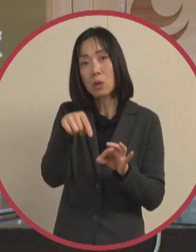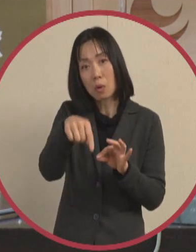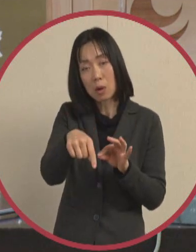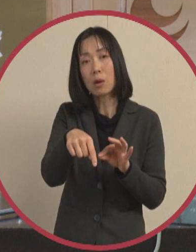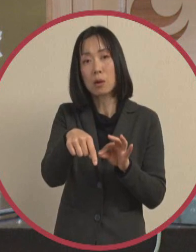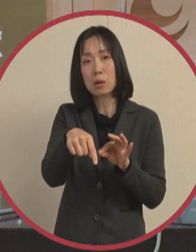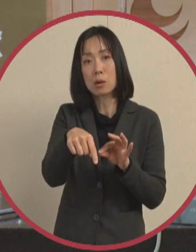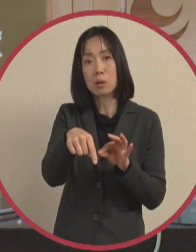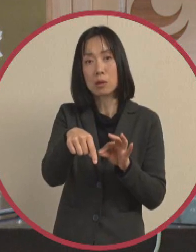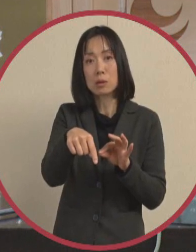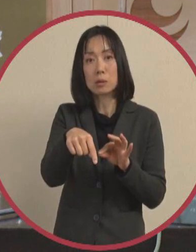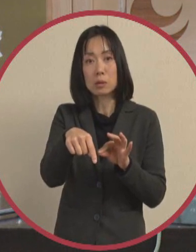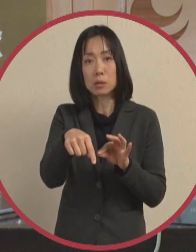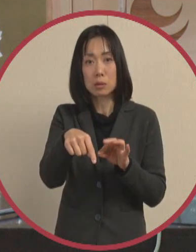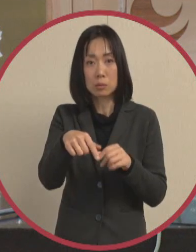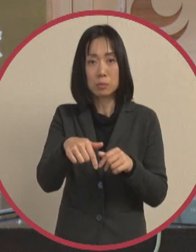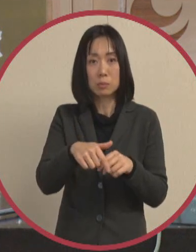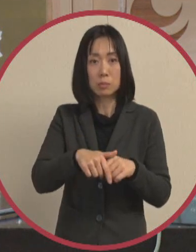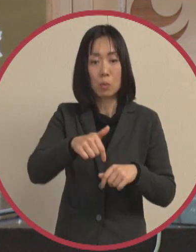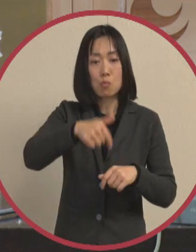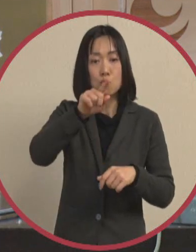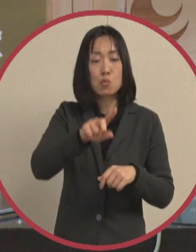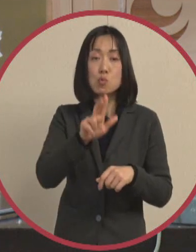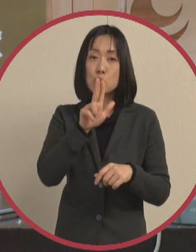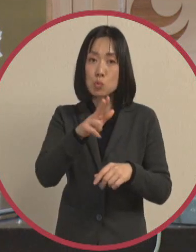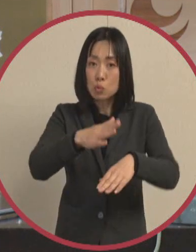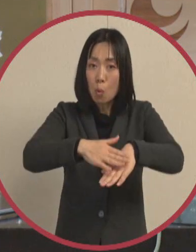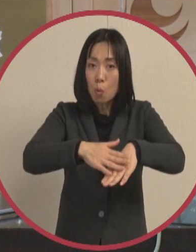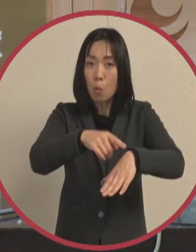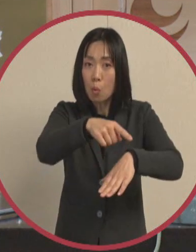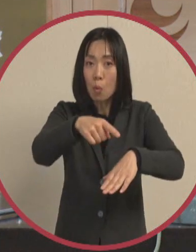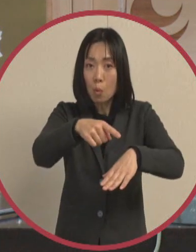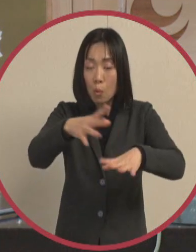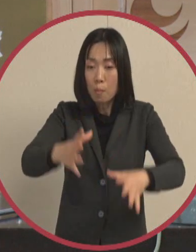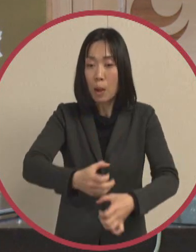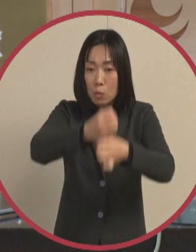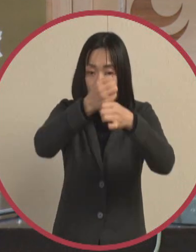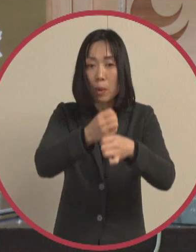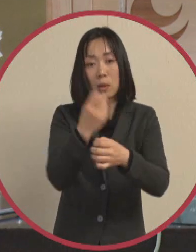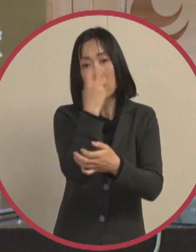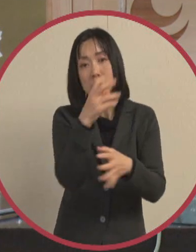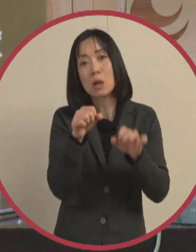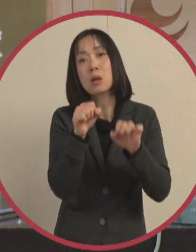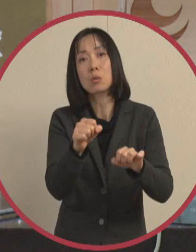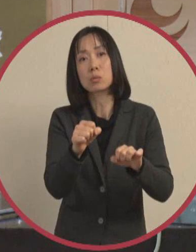ね、プール方式をあの採用したので、